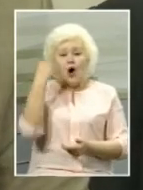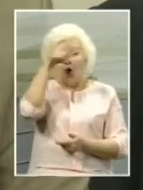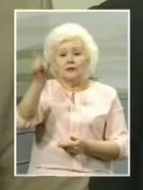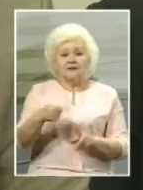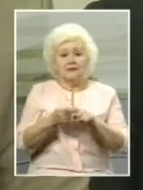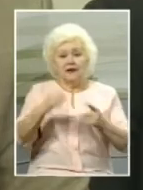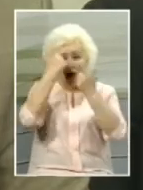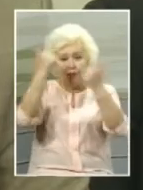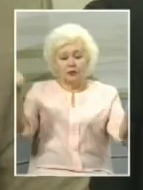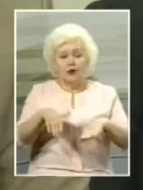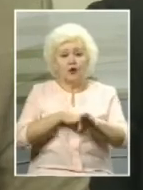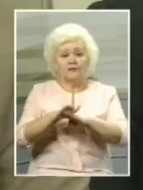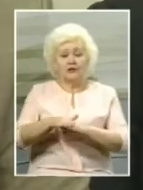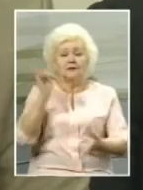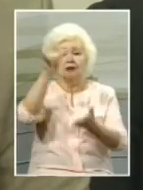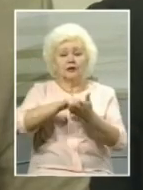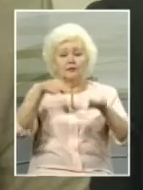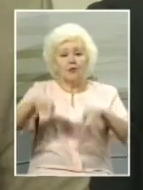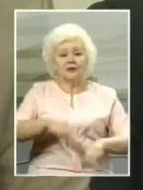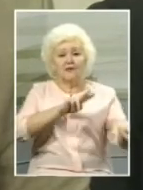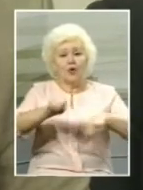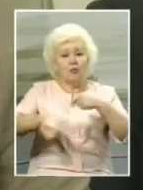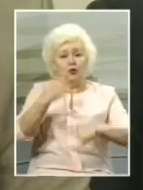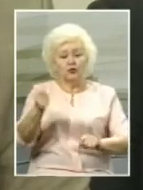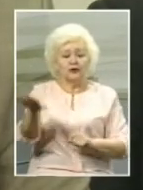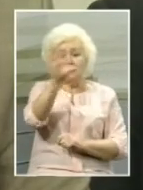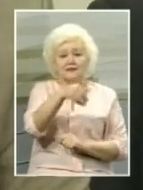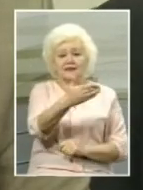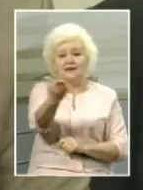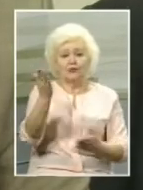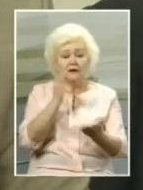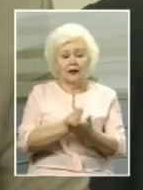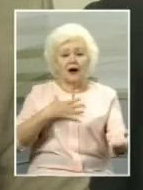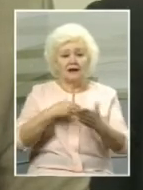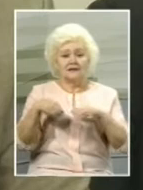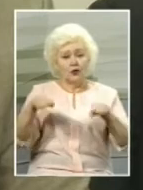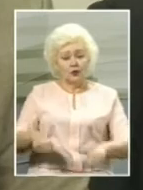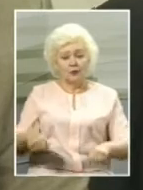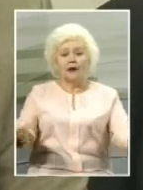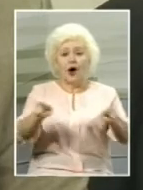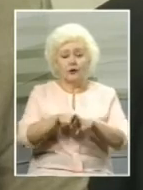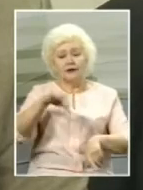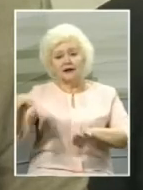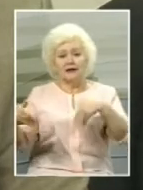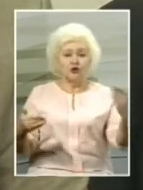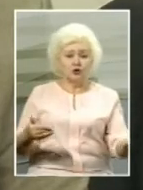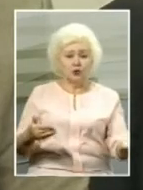які повідомили про вчинення кримінального правопорушення, всі вони мають свої права. Так само і з тої